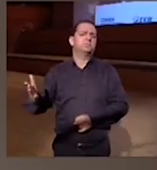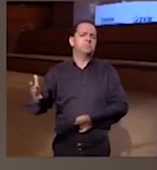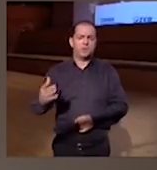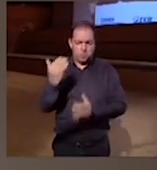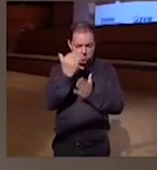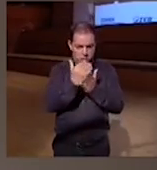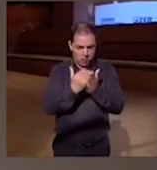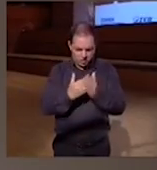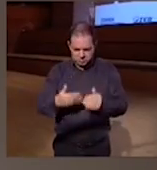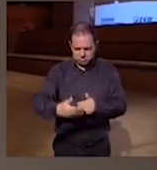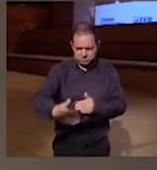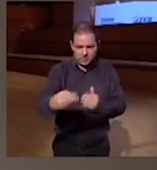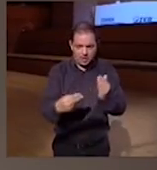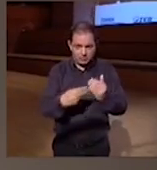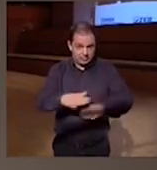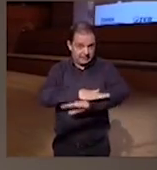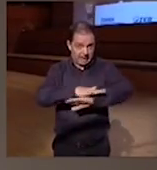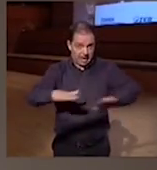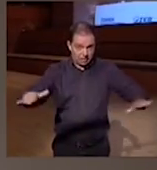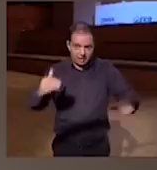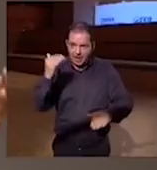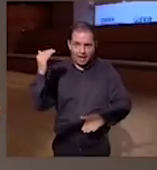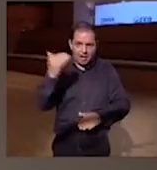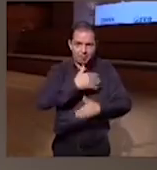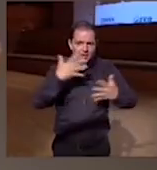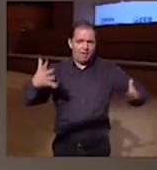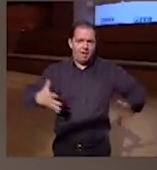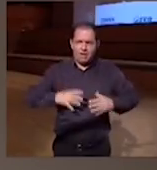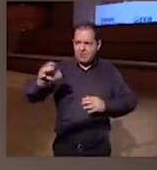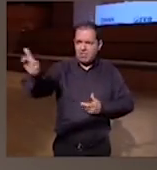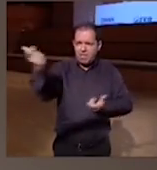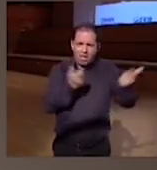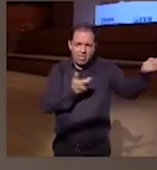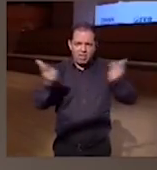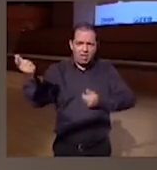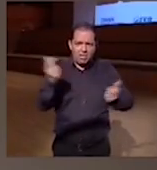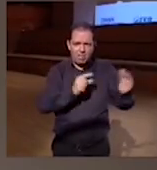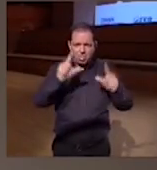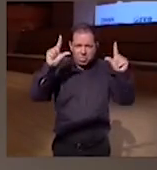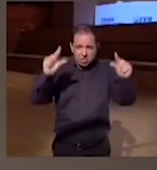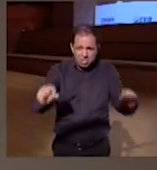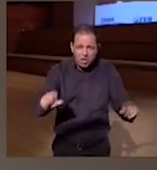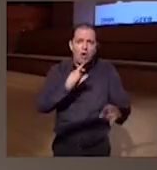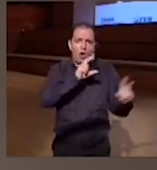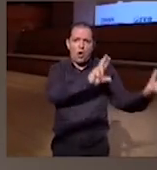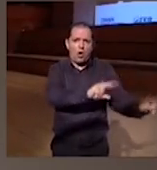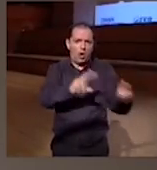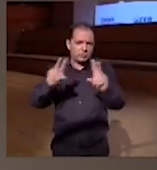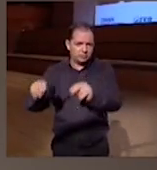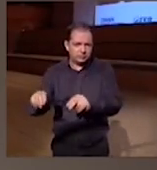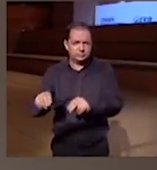του προγράμματος θα μας περιμένουν όλοι να μας δανείσουν με επιτόκια αντίστοιχα με αυτά που δανείζεται, για